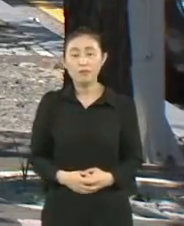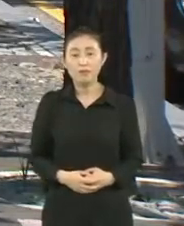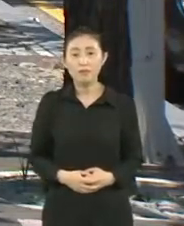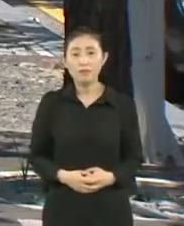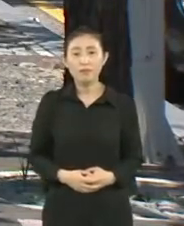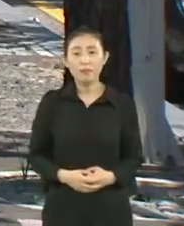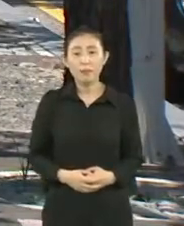선입니다